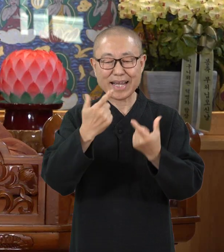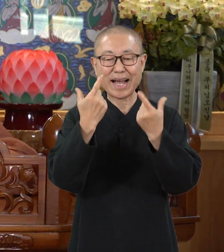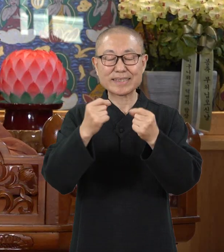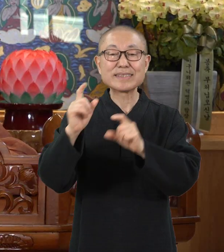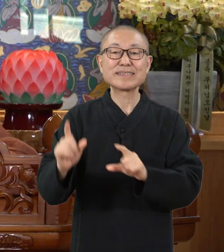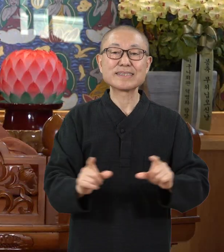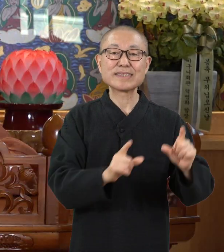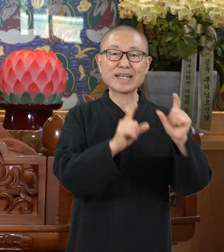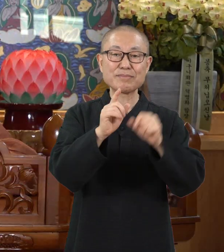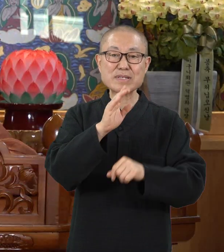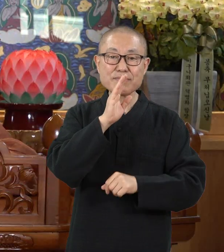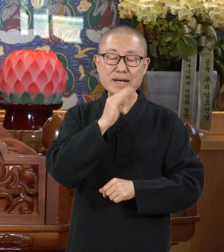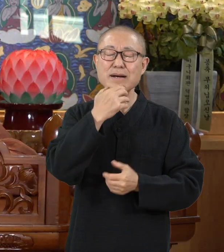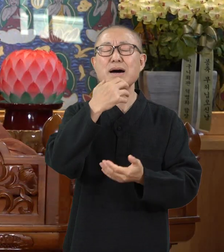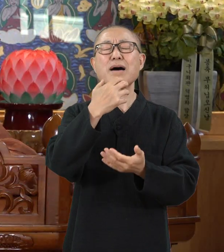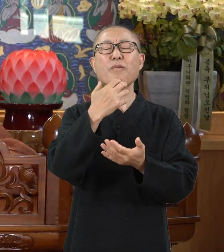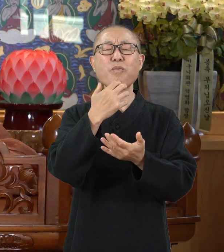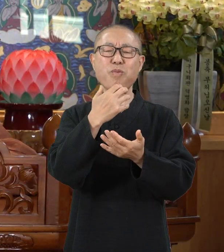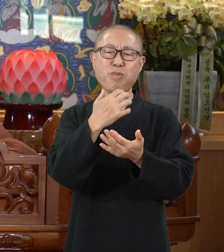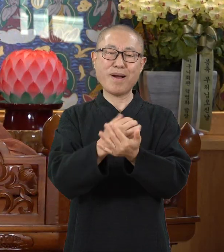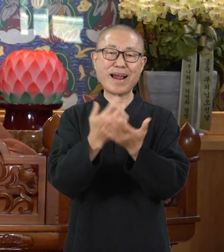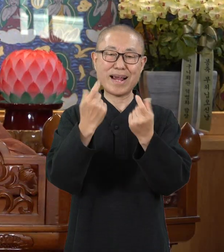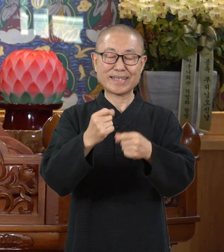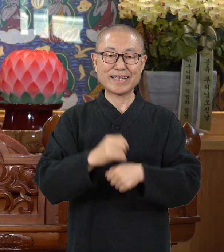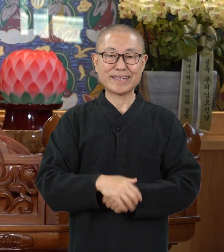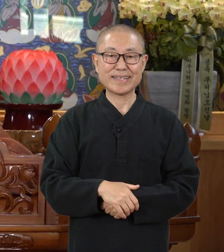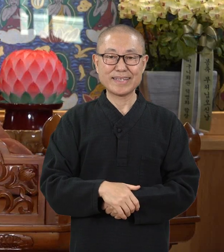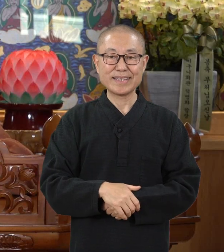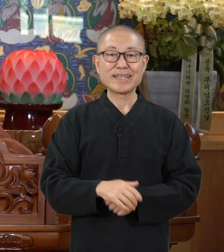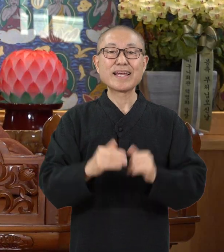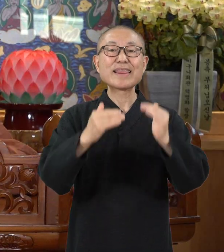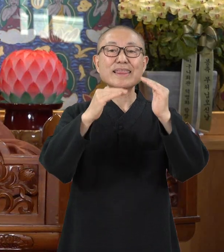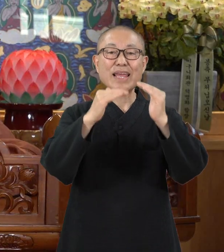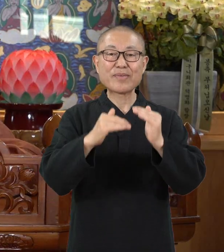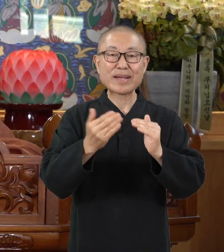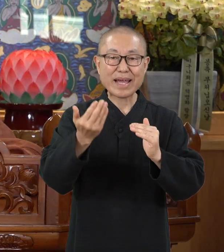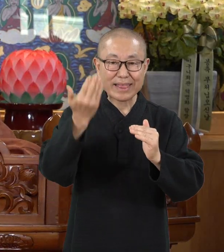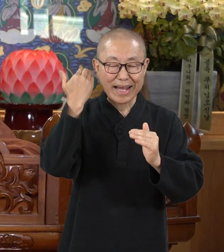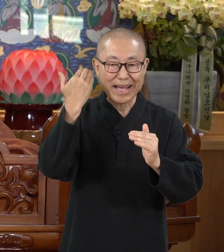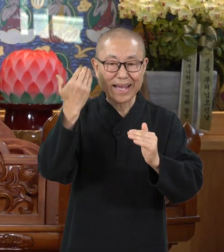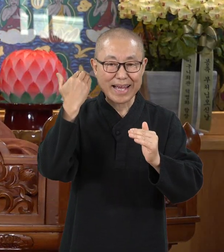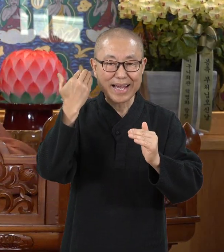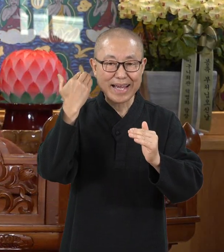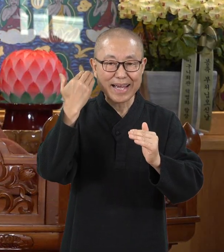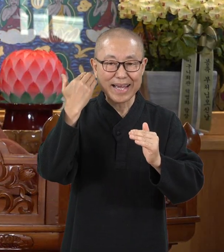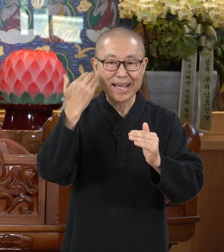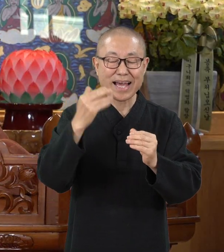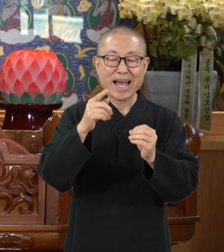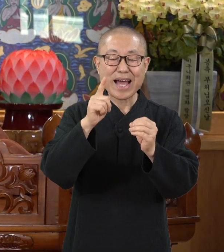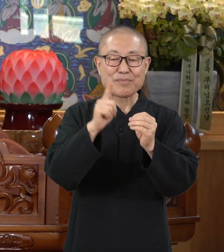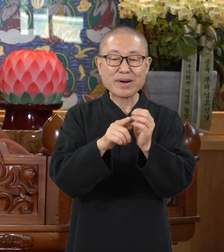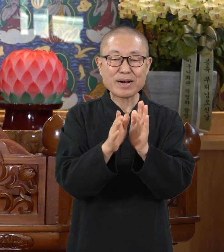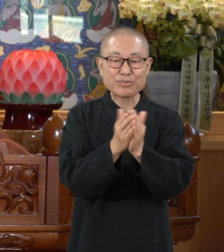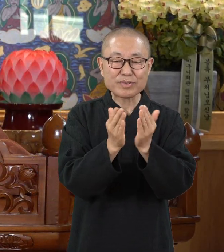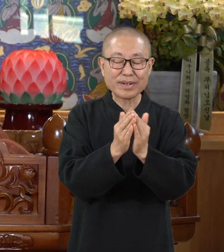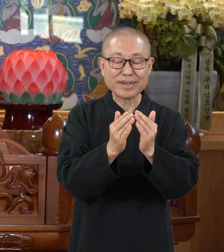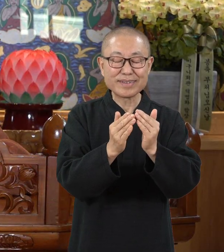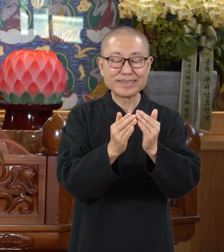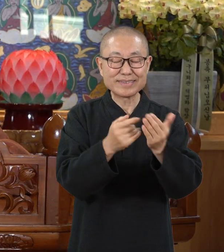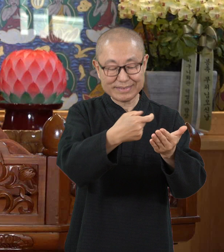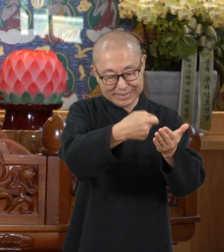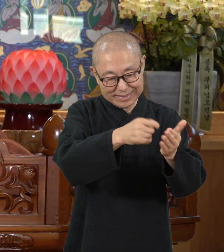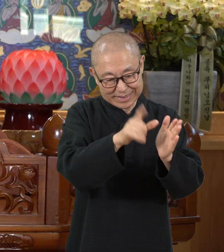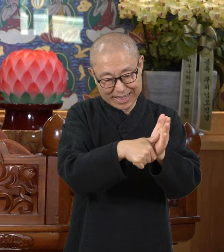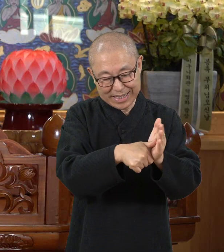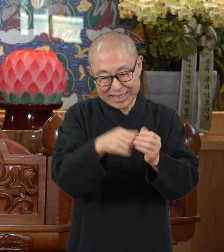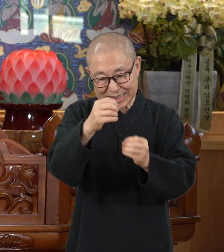모습은 굉장히 감동적이다. 이 부분을 제가 그 법구경 이야기를 쓰면서